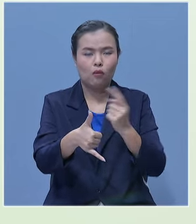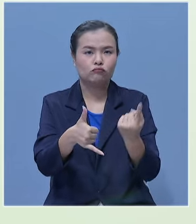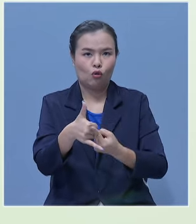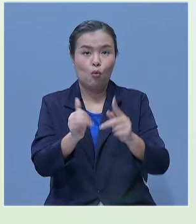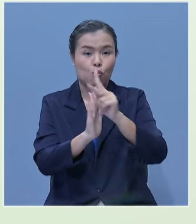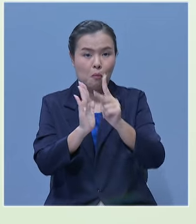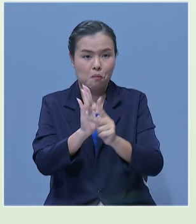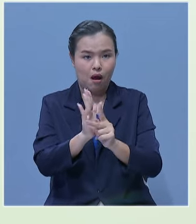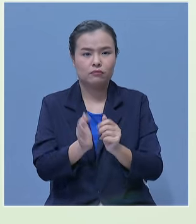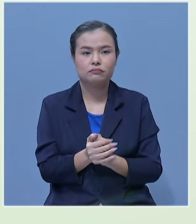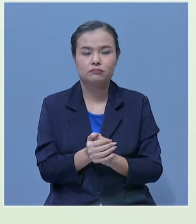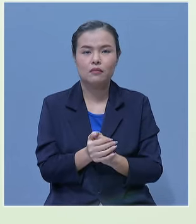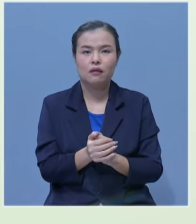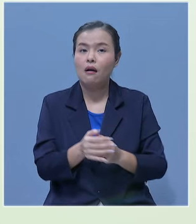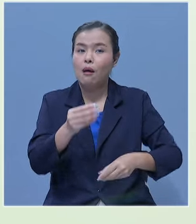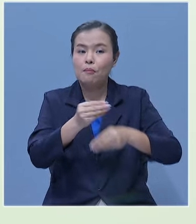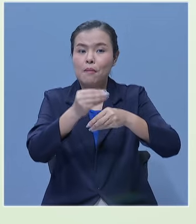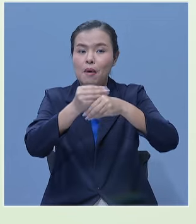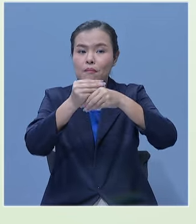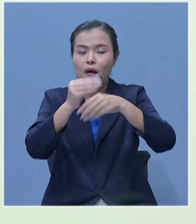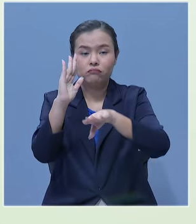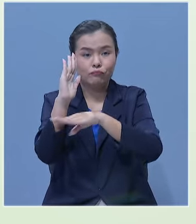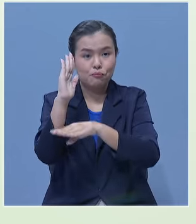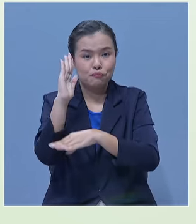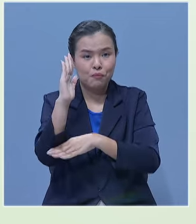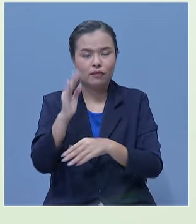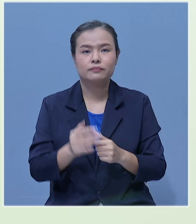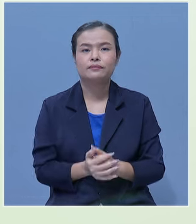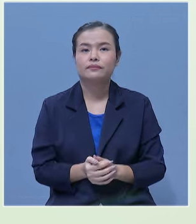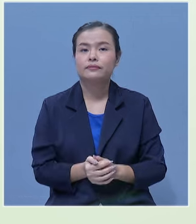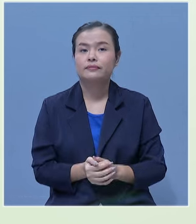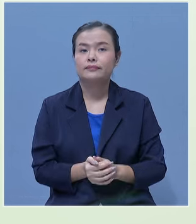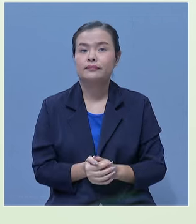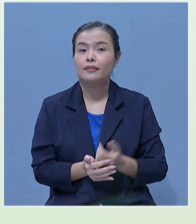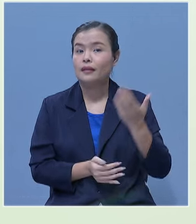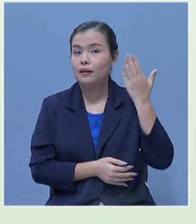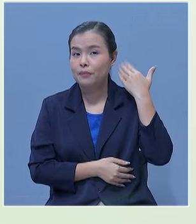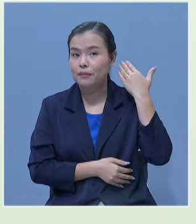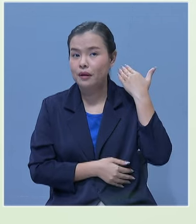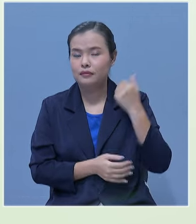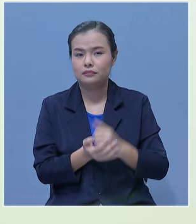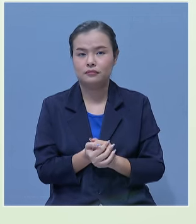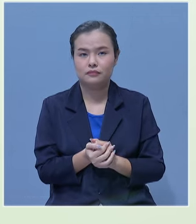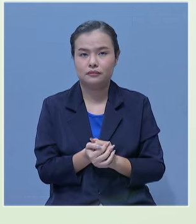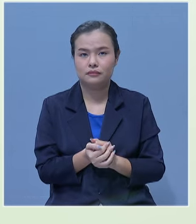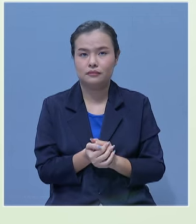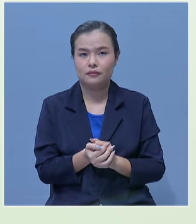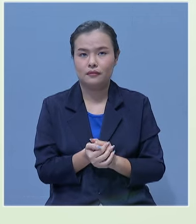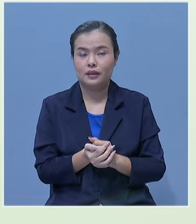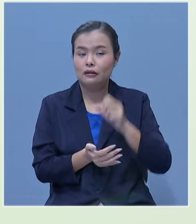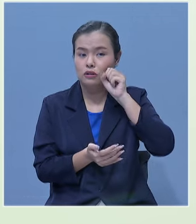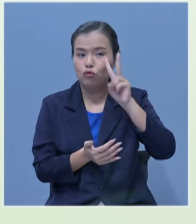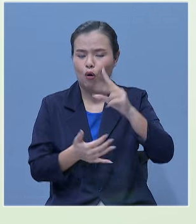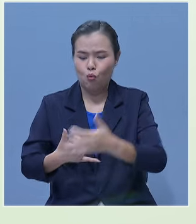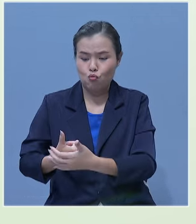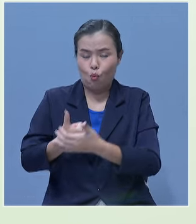คดีแล้วน ี่ แจ้งความคืบหน้าเป็นระยะเลยค่ะ เท่ากับว่าตั้งแต่นาทีที่น้องมาร์ตินไปกับนายน้อยเนี่ยนะฮะ